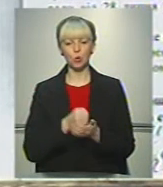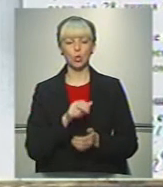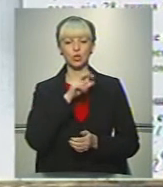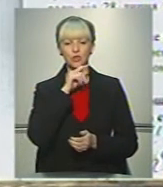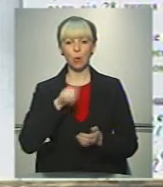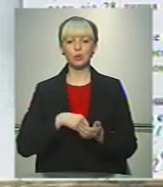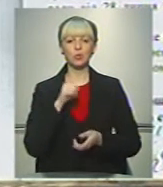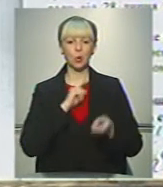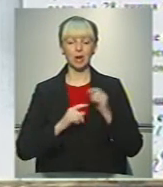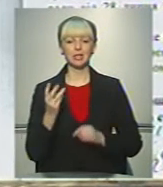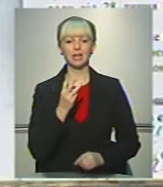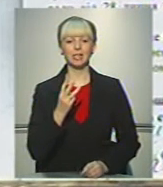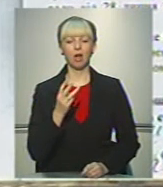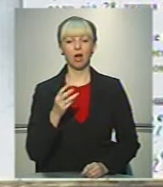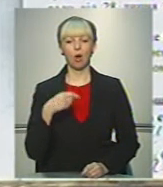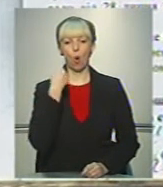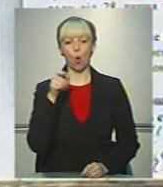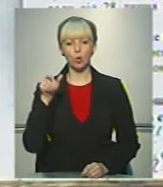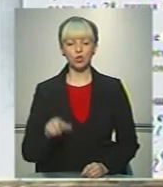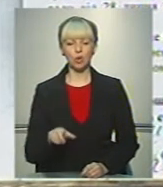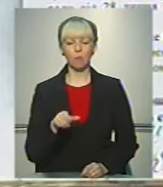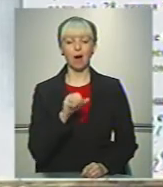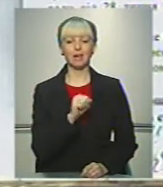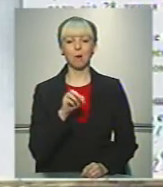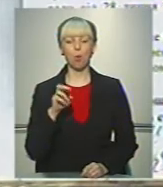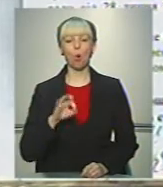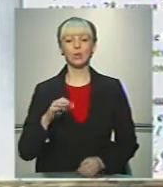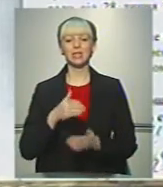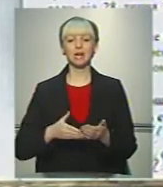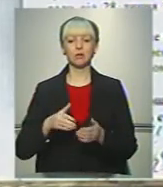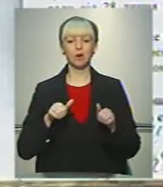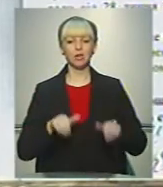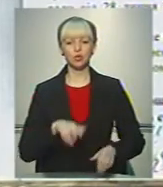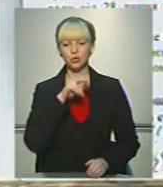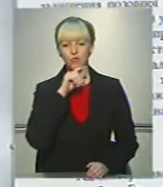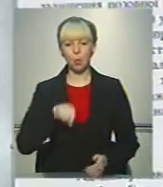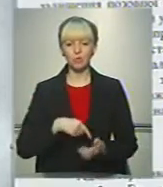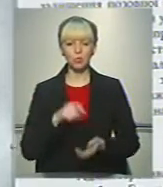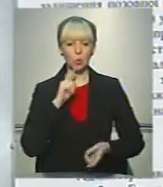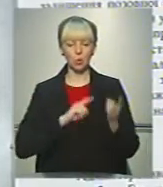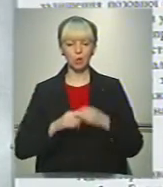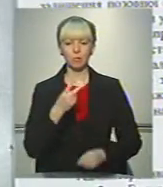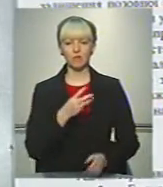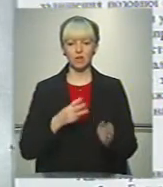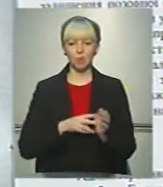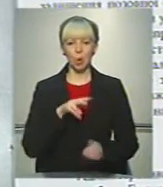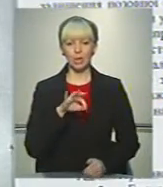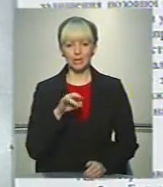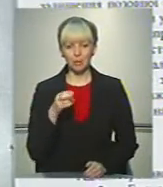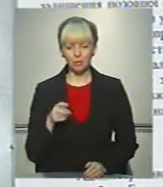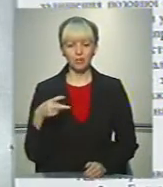Чернівецької міської ради, третя особа Боднарюк Алла Васильівна, про скасування рішення Чернівецької міської ради від 28